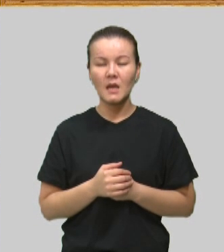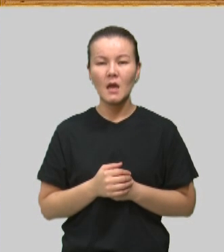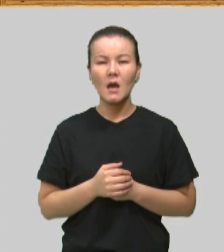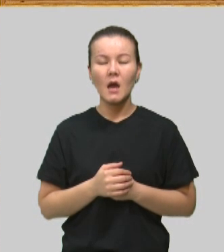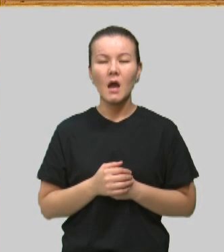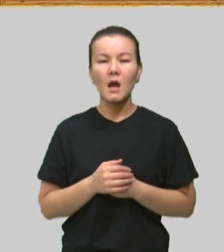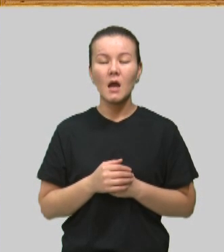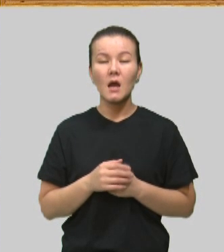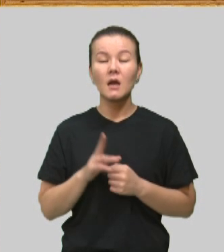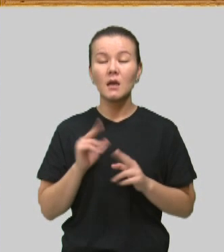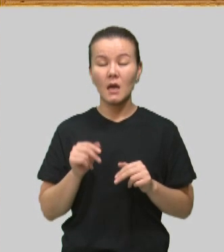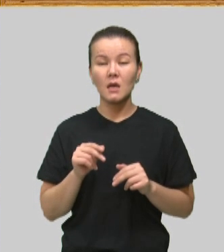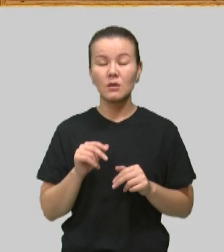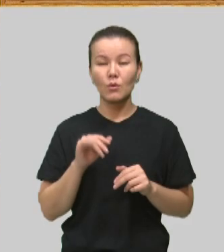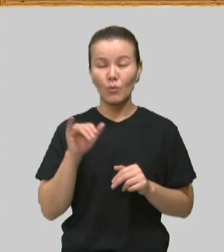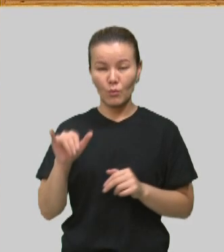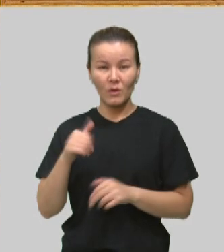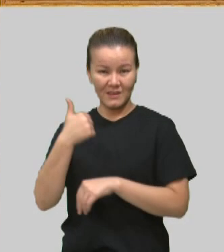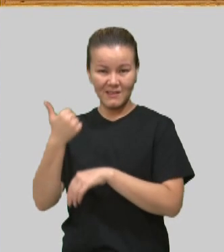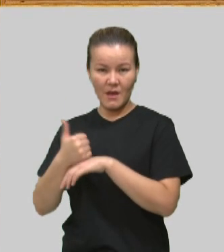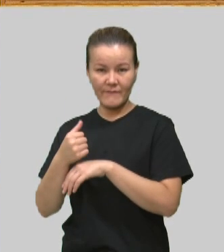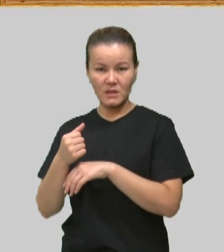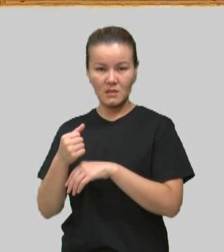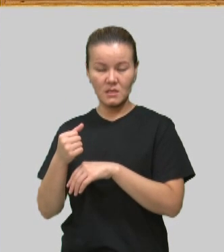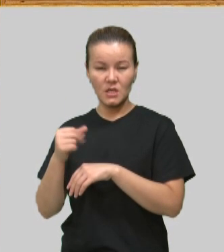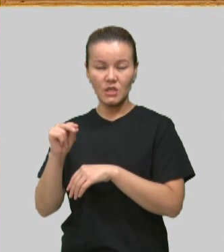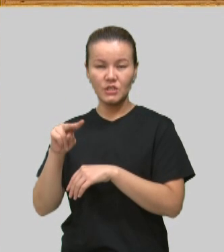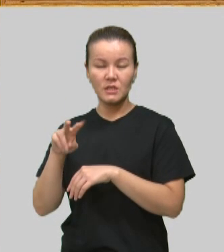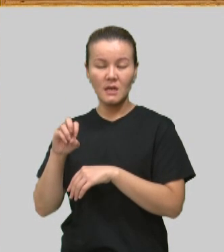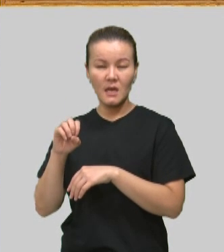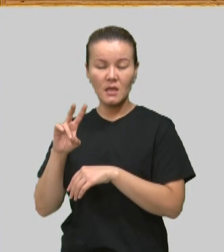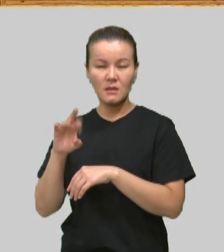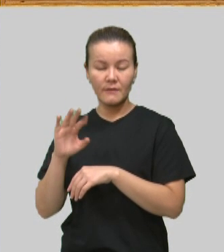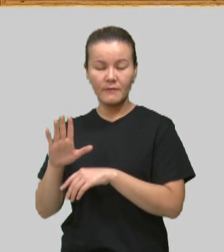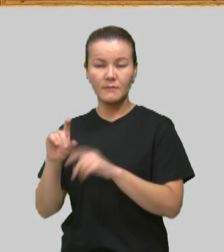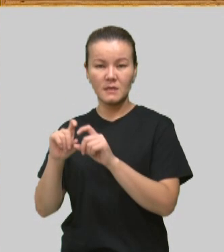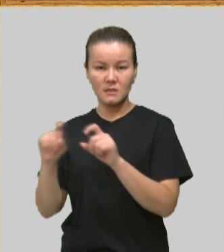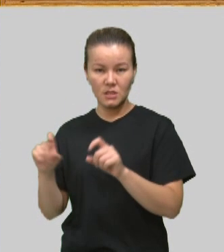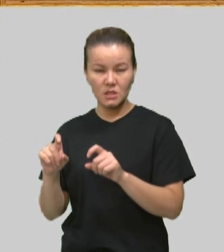Как и у главных членов предложения,